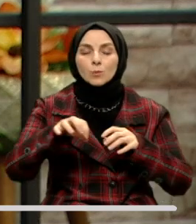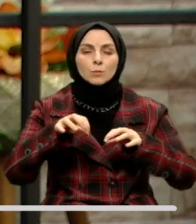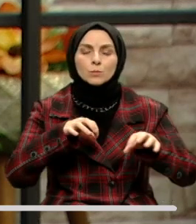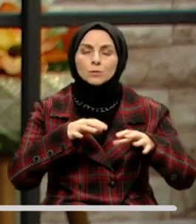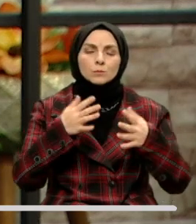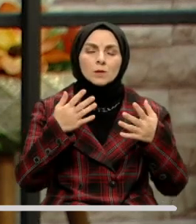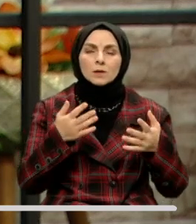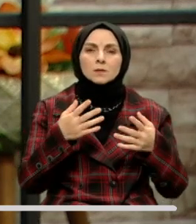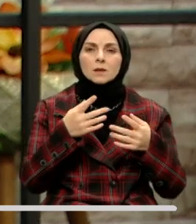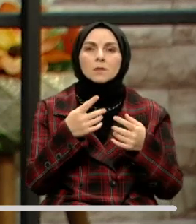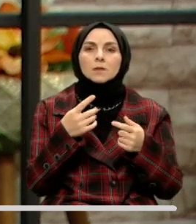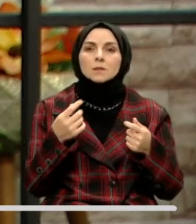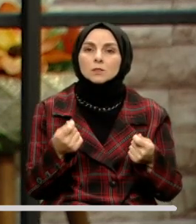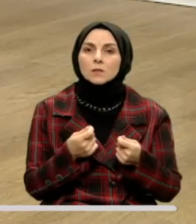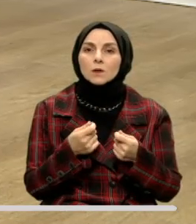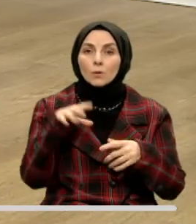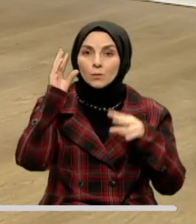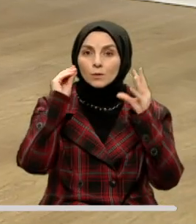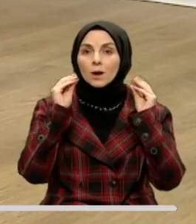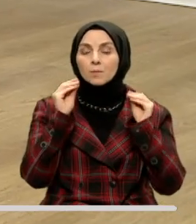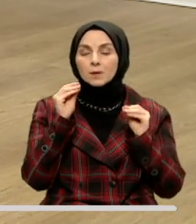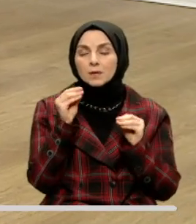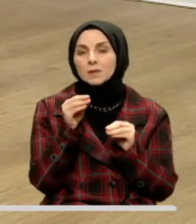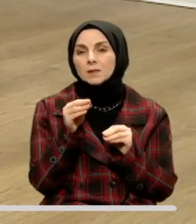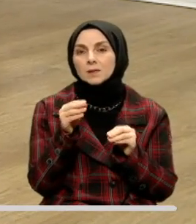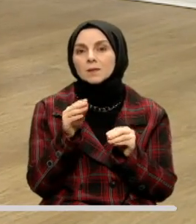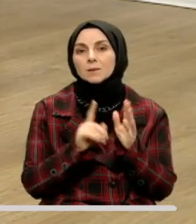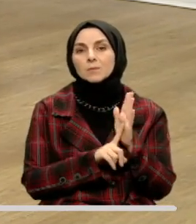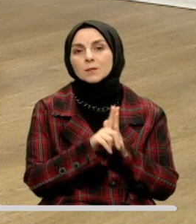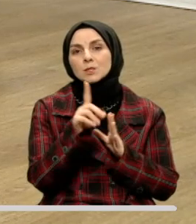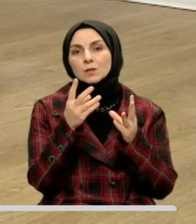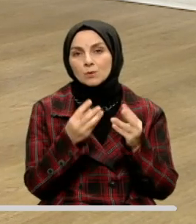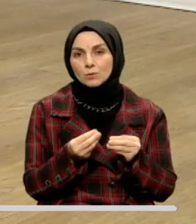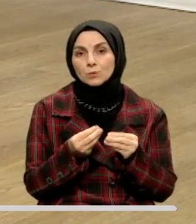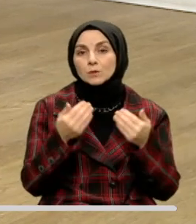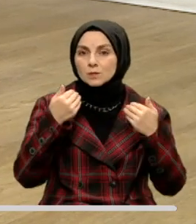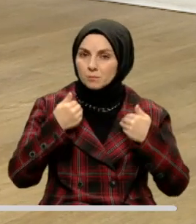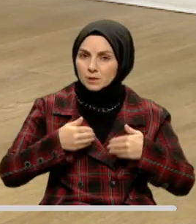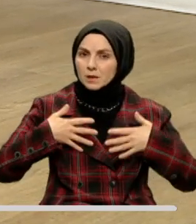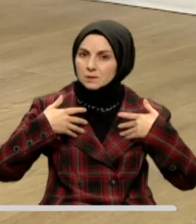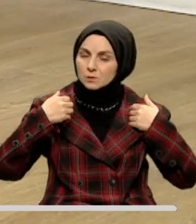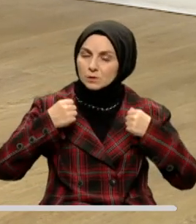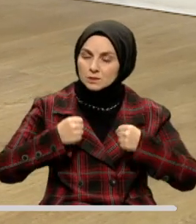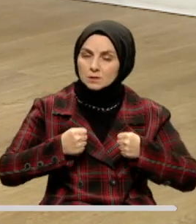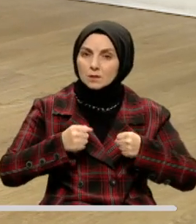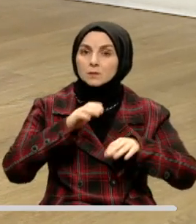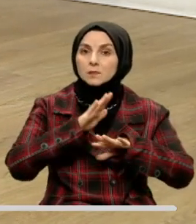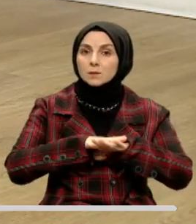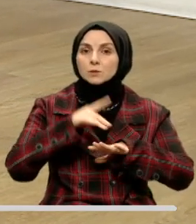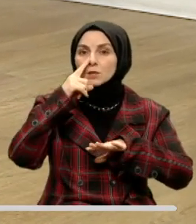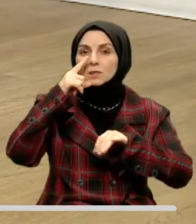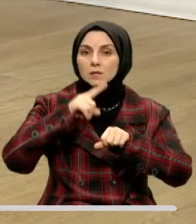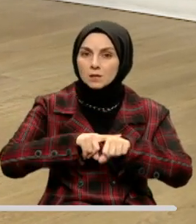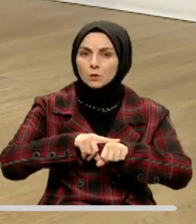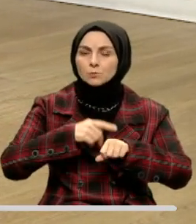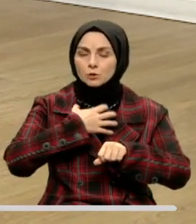stratejisini de etkin bir şekilde yürütebiliyor. Çünkü bedensel olarak sağlıklı, yapabileceğine inanmış, özgüveni gelişmiş